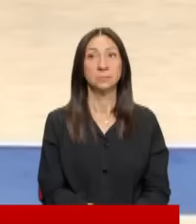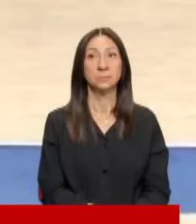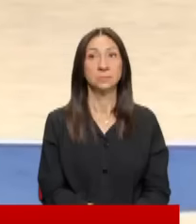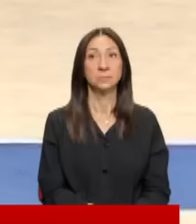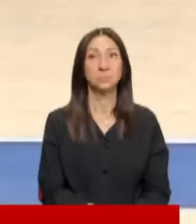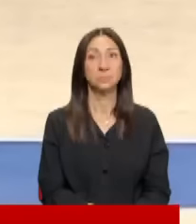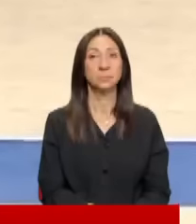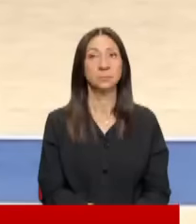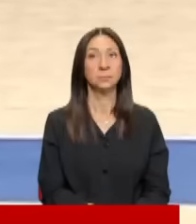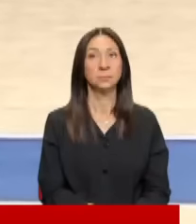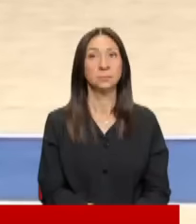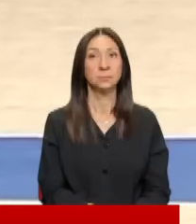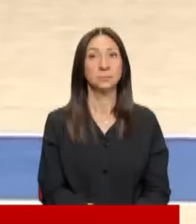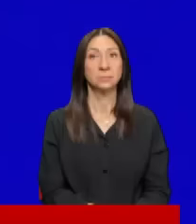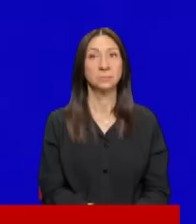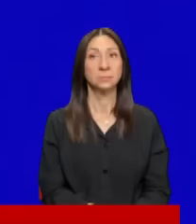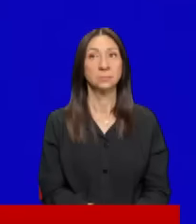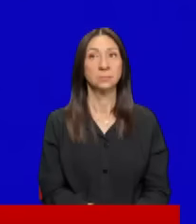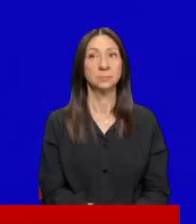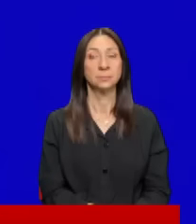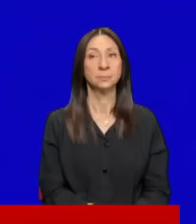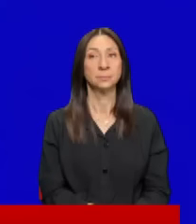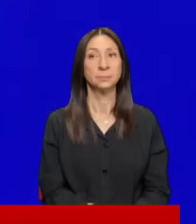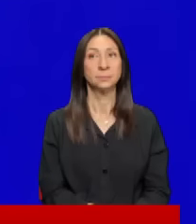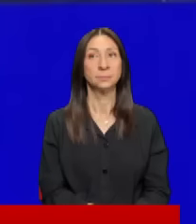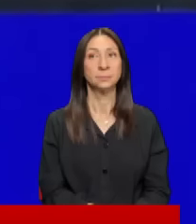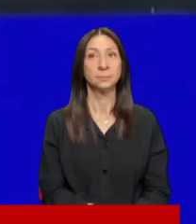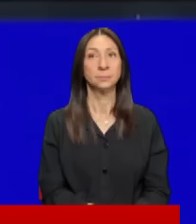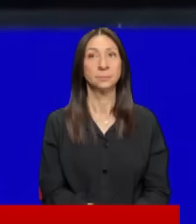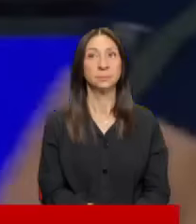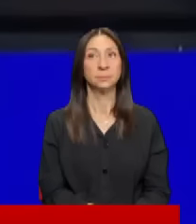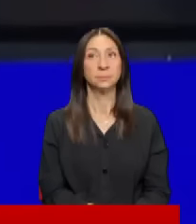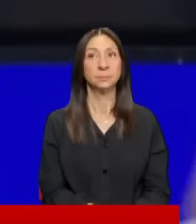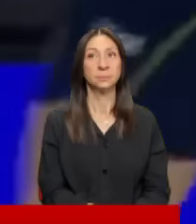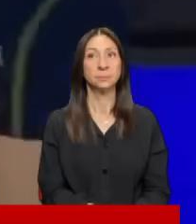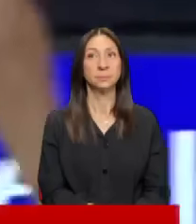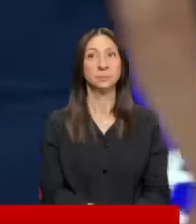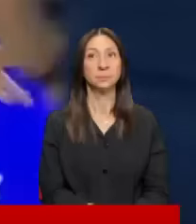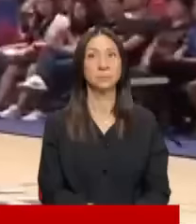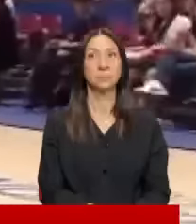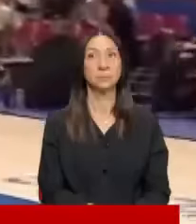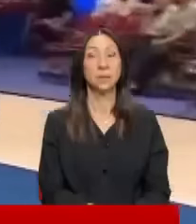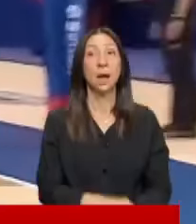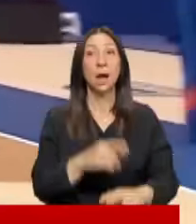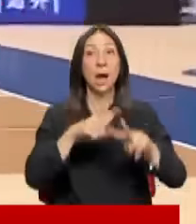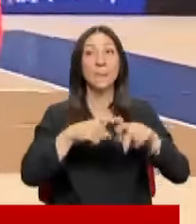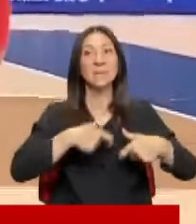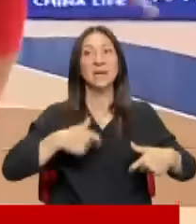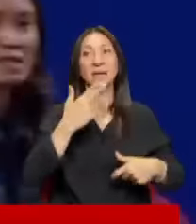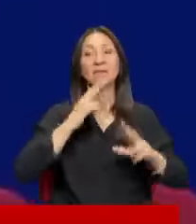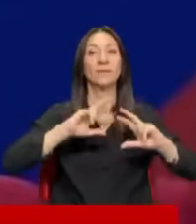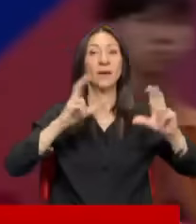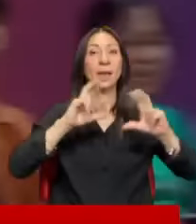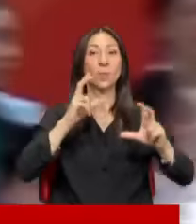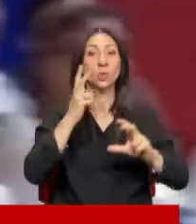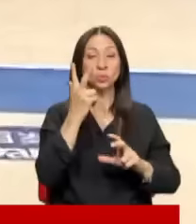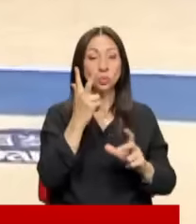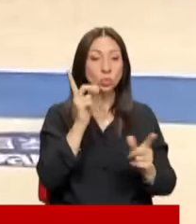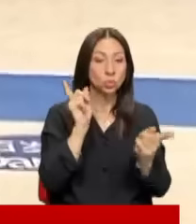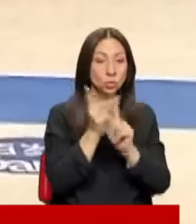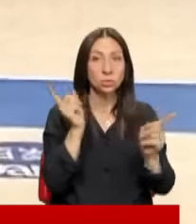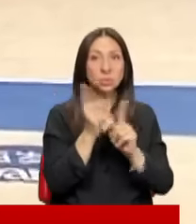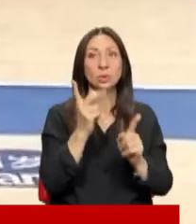Ve Ebrar. Ebrar Karakurt. Ebrar'ın 4. sayısı oldu bu. A Milli Kadın Voleybol Takımı 3 set